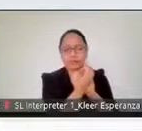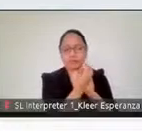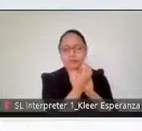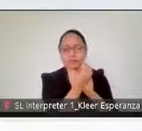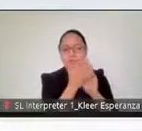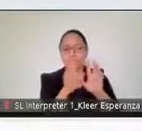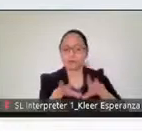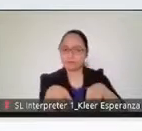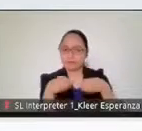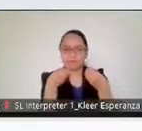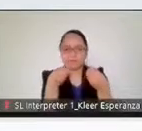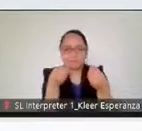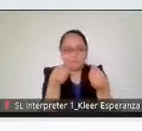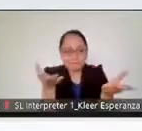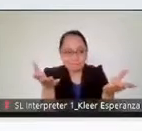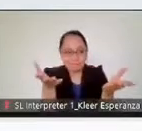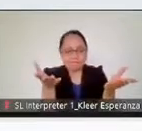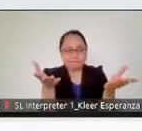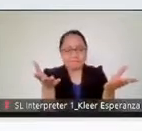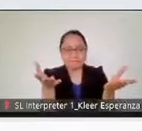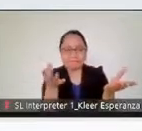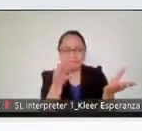Kin panang salaknim.